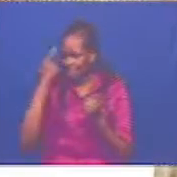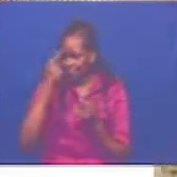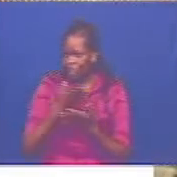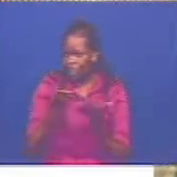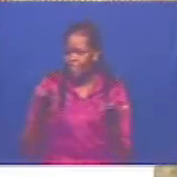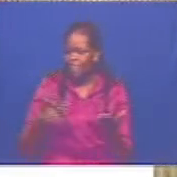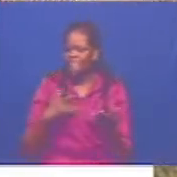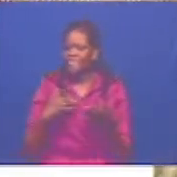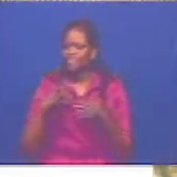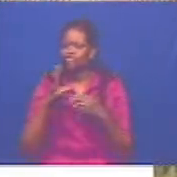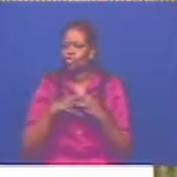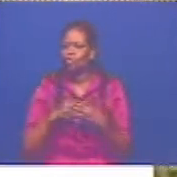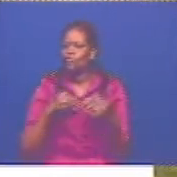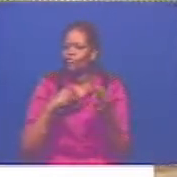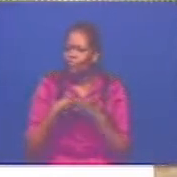niridhike.